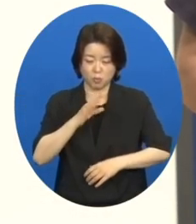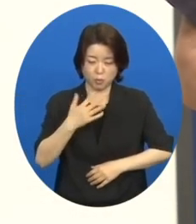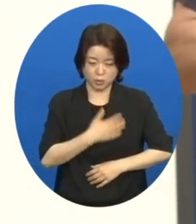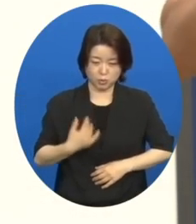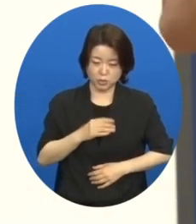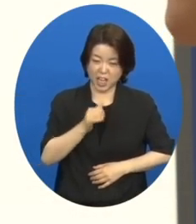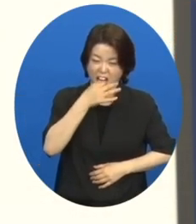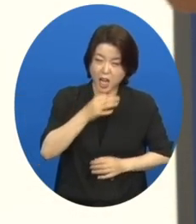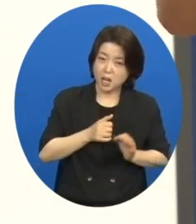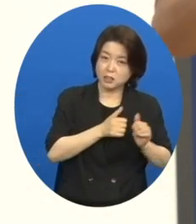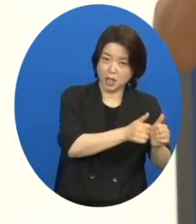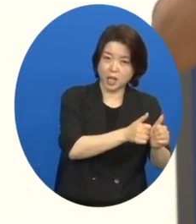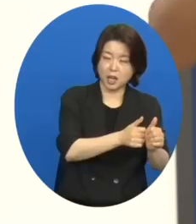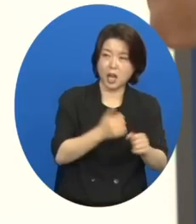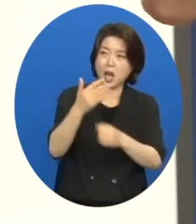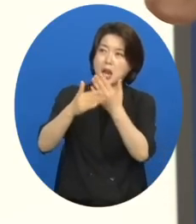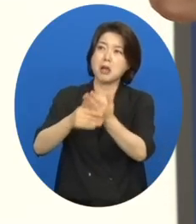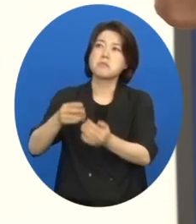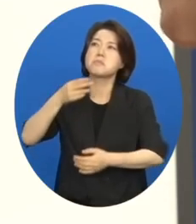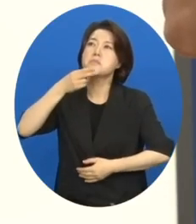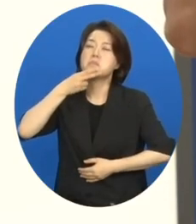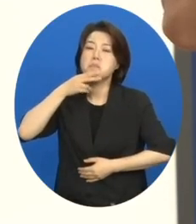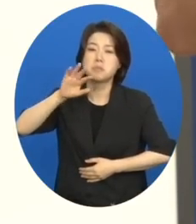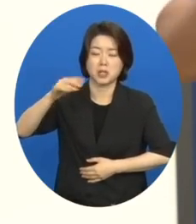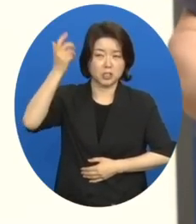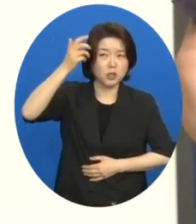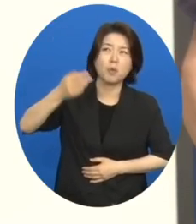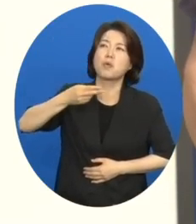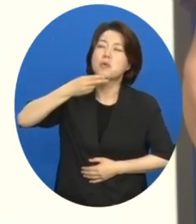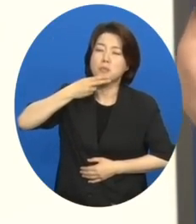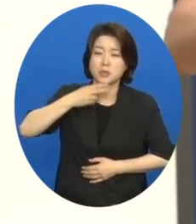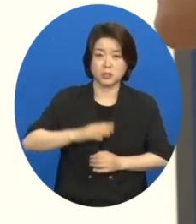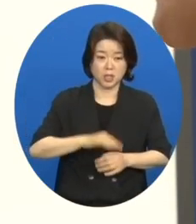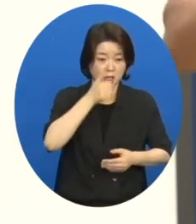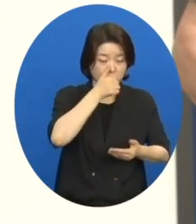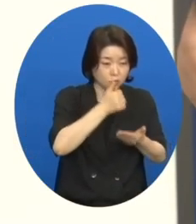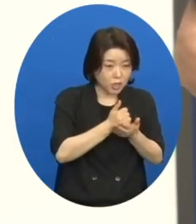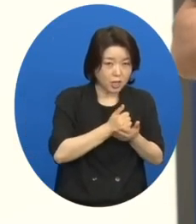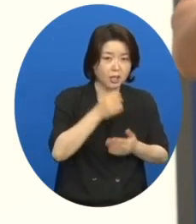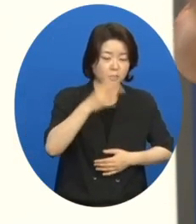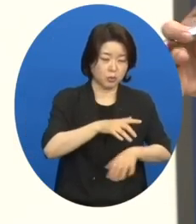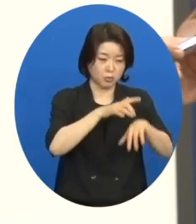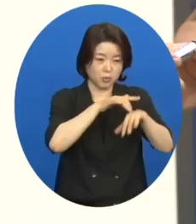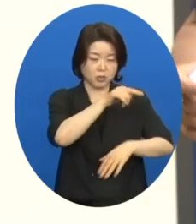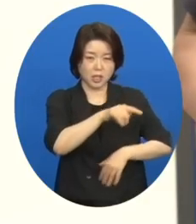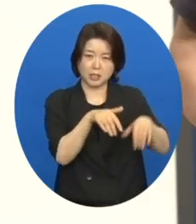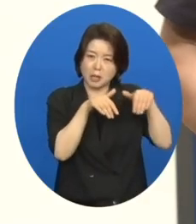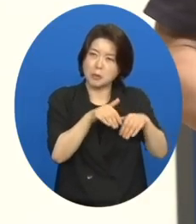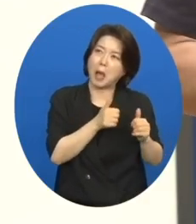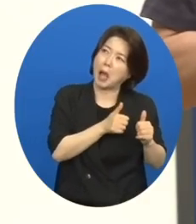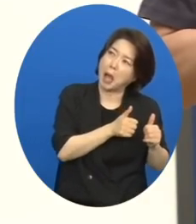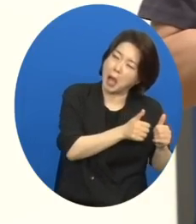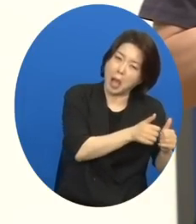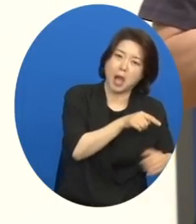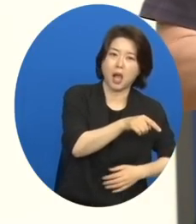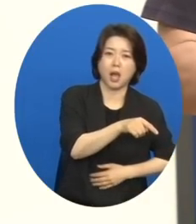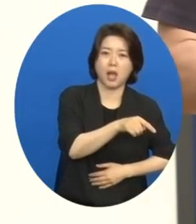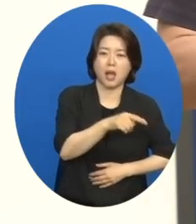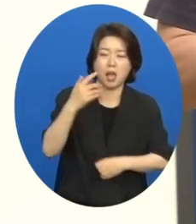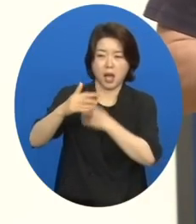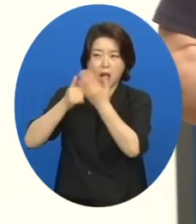욕심을 따라 하나님 없이 영혼 없이 죄와 그리고 사탄의 종이 되어 하나님의